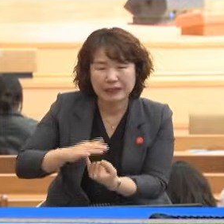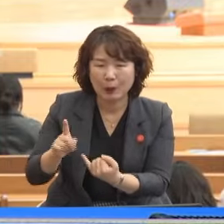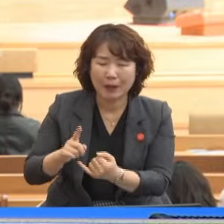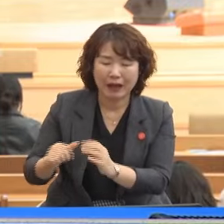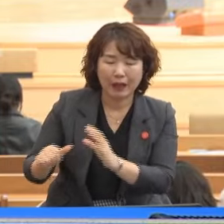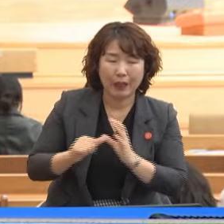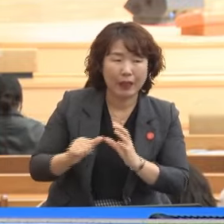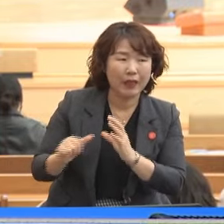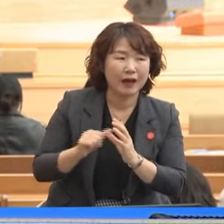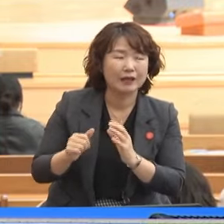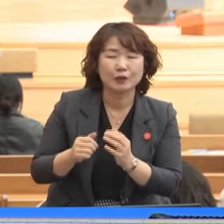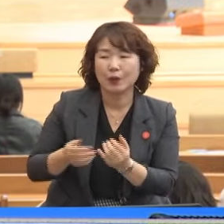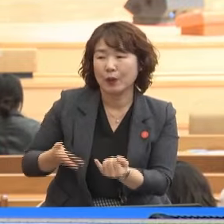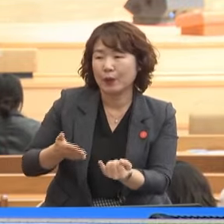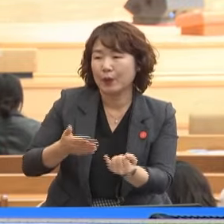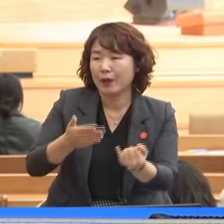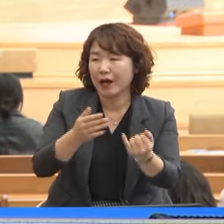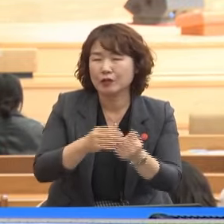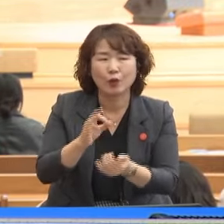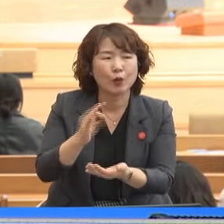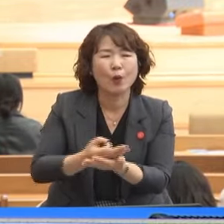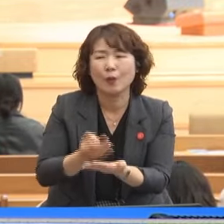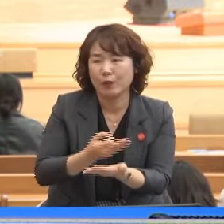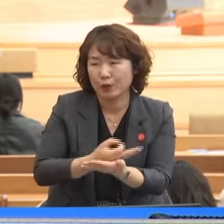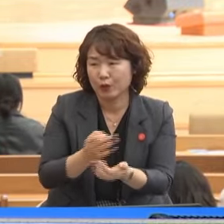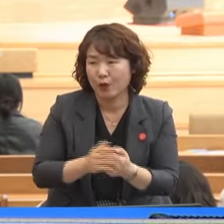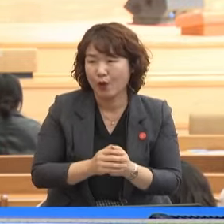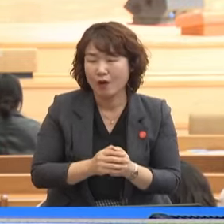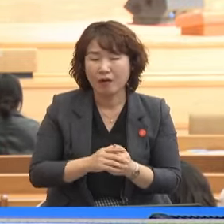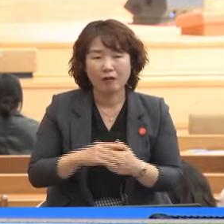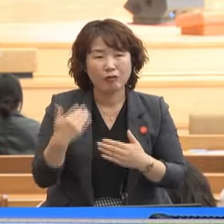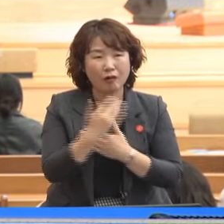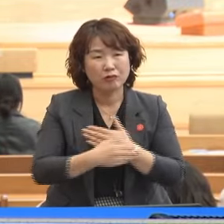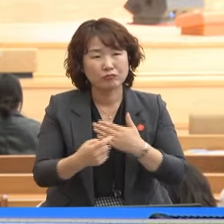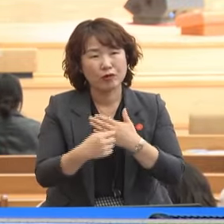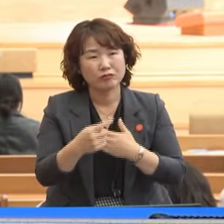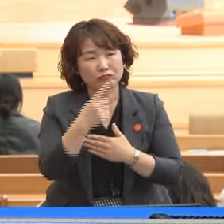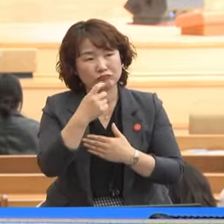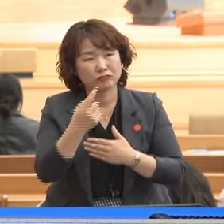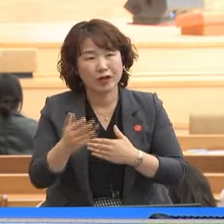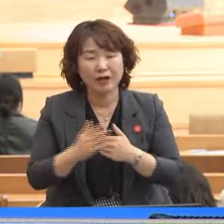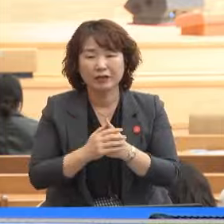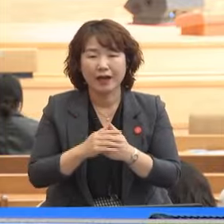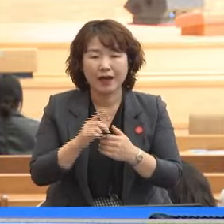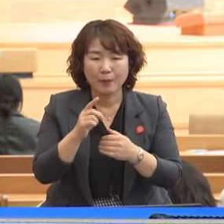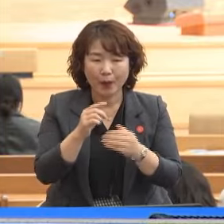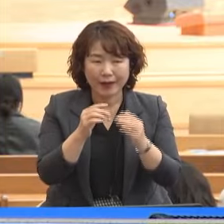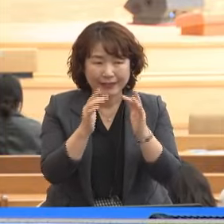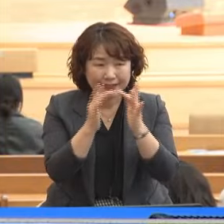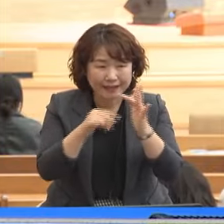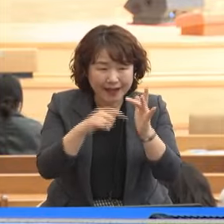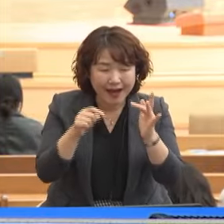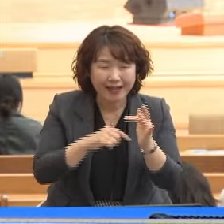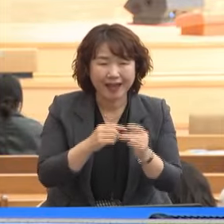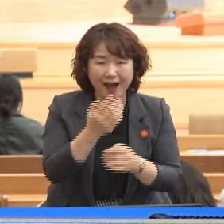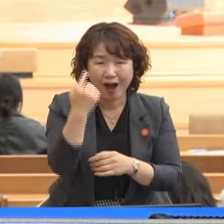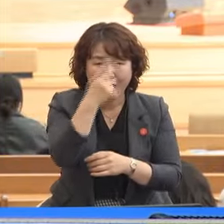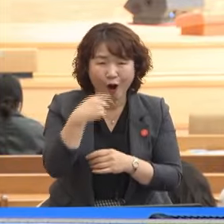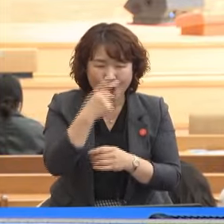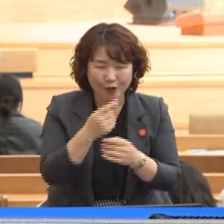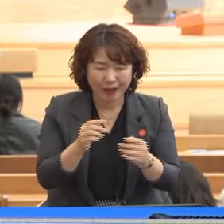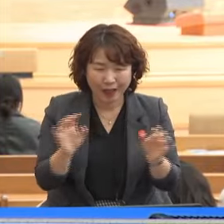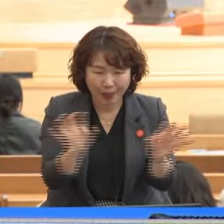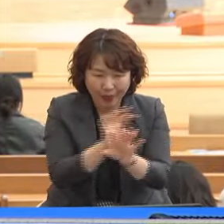짓거리를 다 하고 멀쩡하게 생겨가지고는 무슨 몰카에, 딥페이크에 별 희한한 짓거리를 다